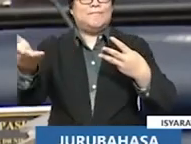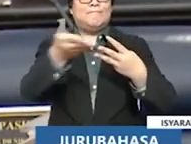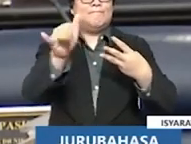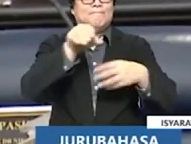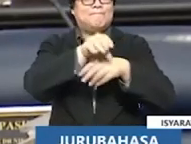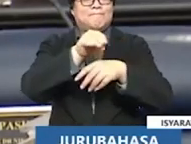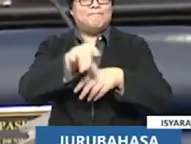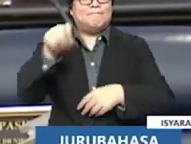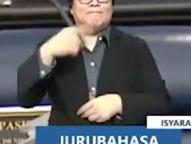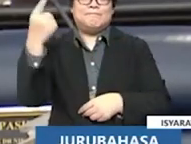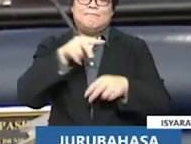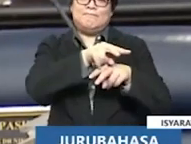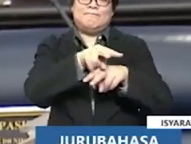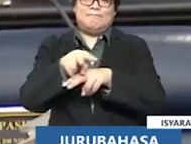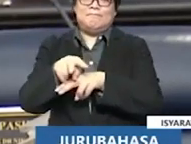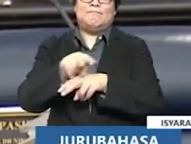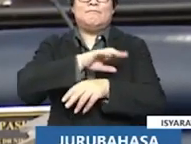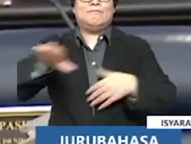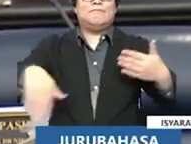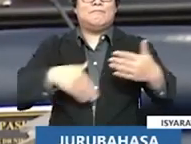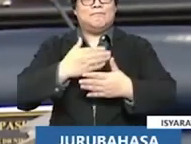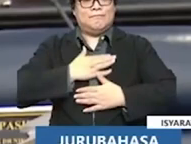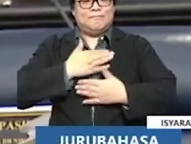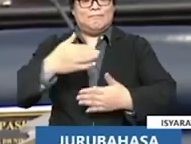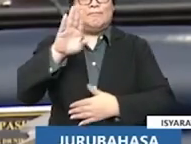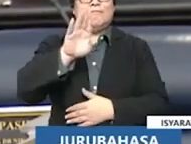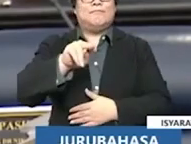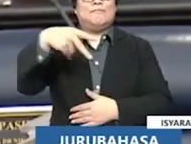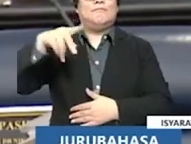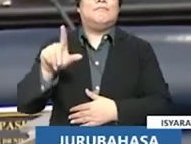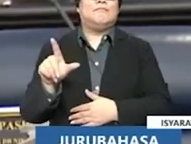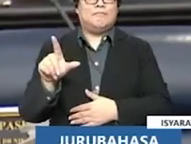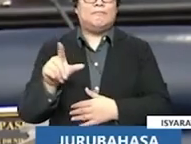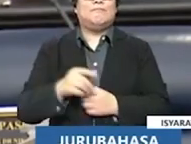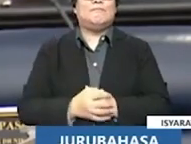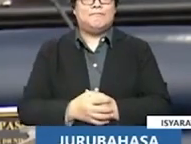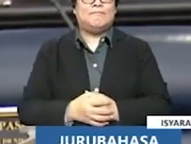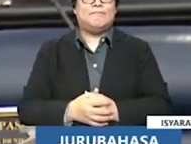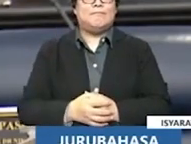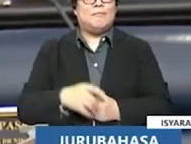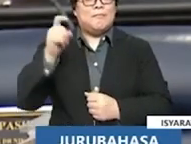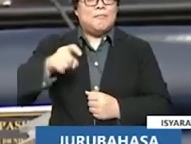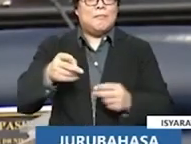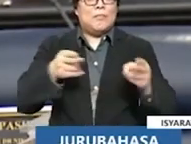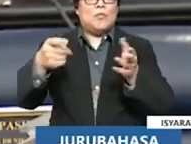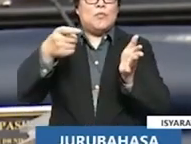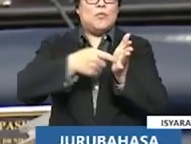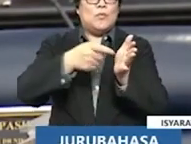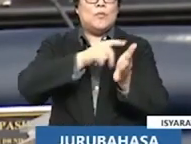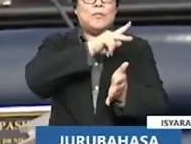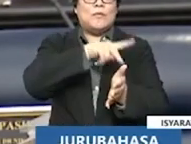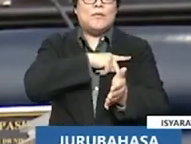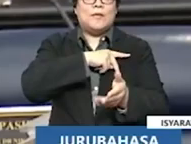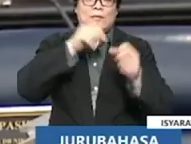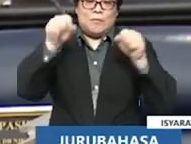supaya sentiasa memantau semua komitmen BNPL yang dibuat bagi memastikan pengurusan hutang pribadi kekal